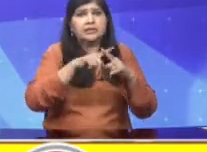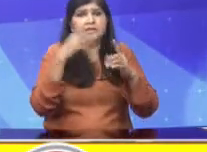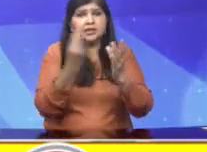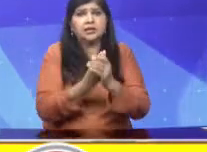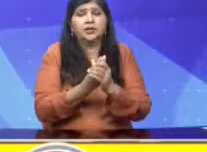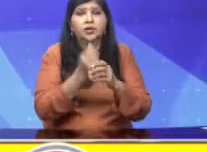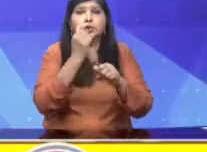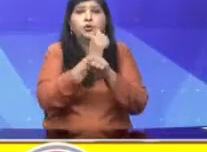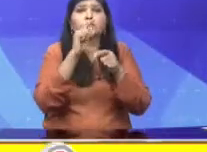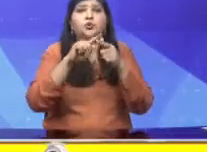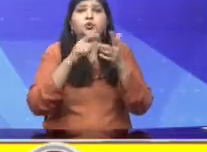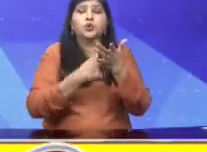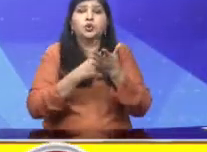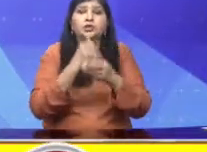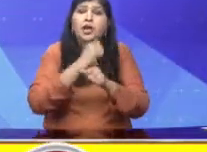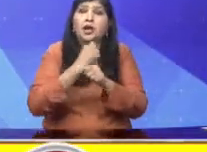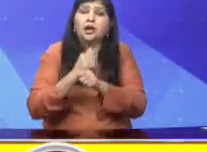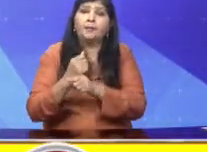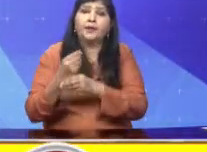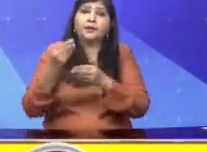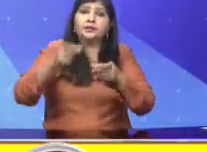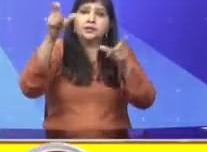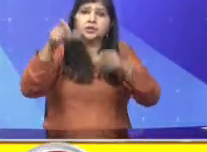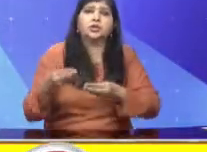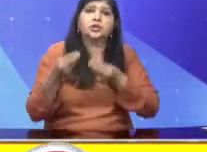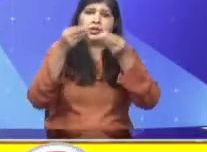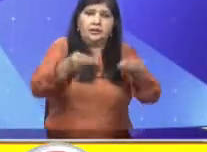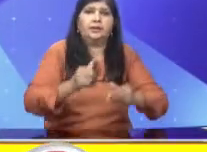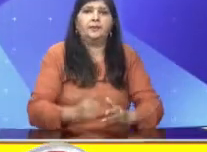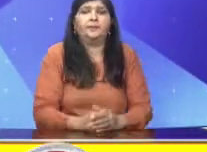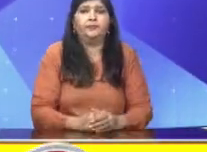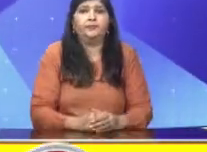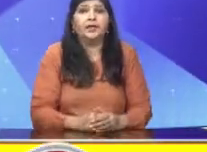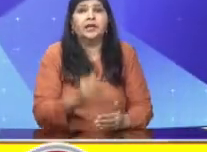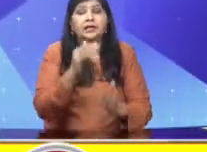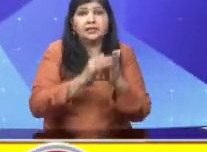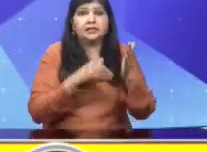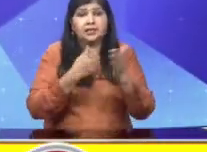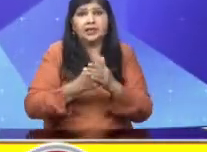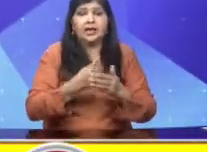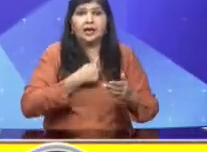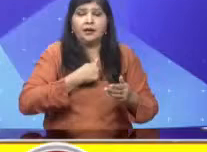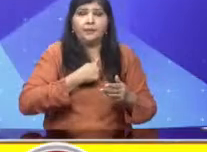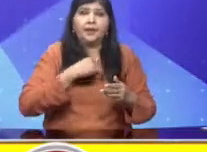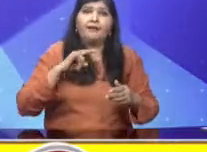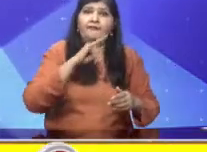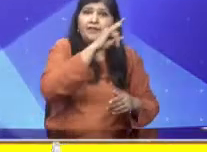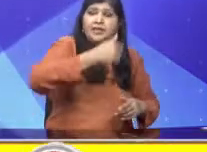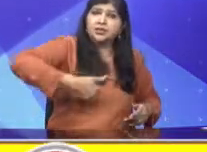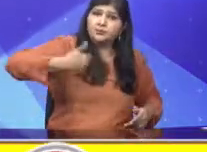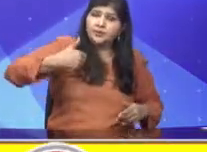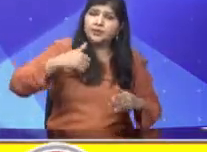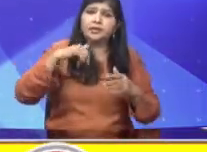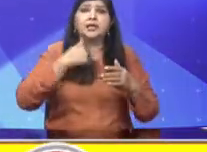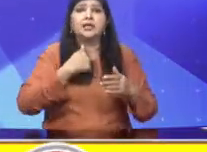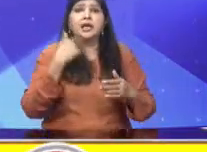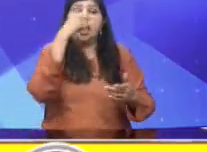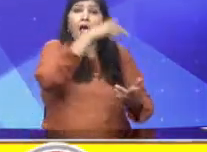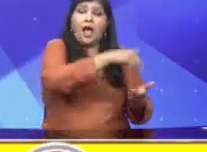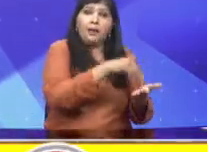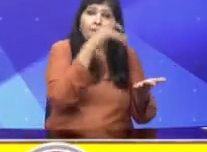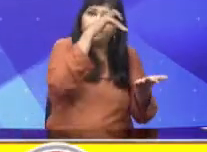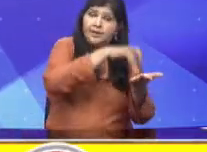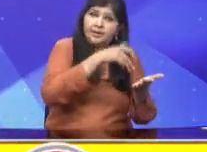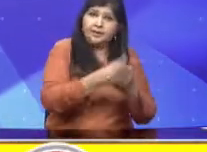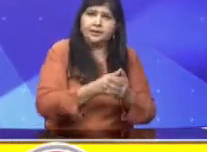जॉर्ज मंत्री स्वयम वहां गए